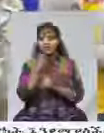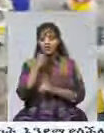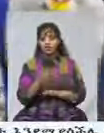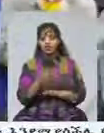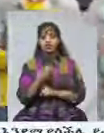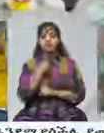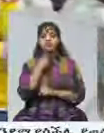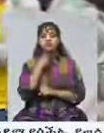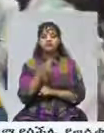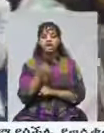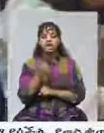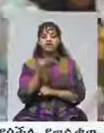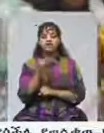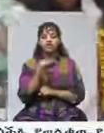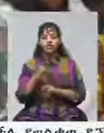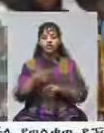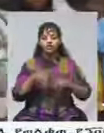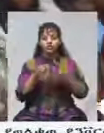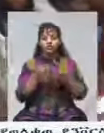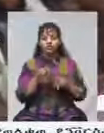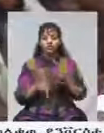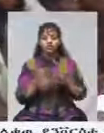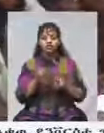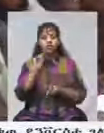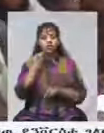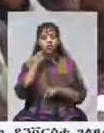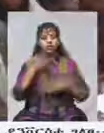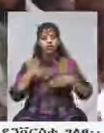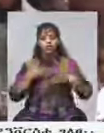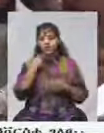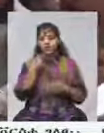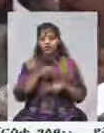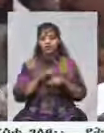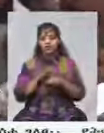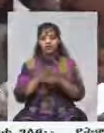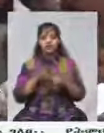በድምፅ ለአልቾ ወሪሮ ወረዳ ህዝብ የእንኳን ደስ አላችሁ መልእክት አስተላልፈዋል።